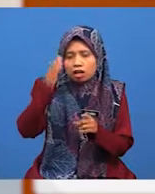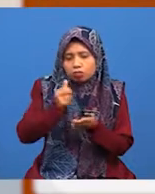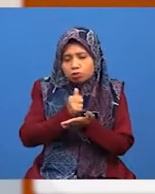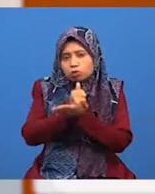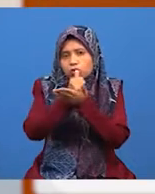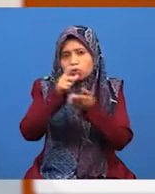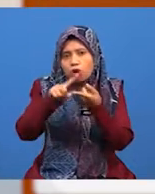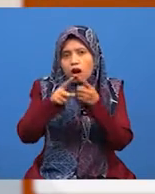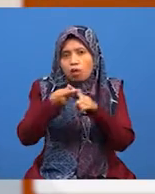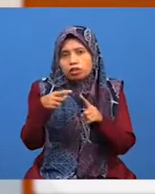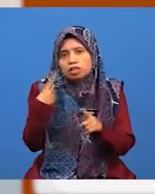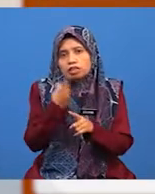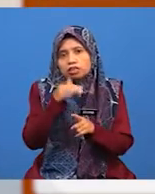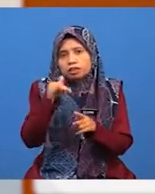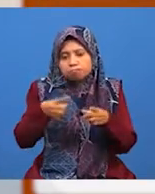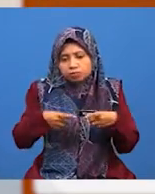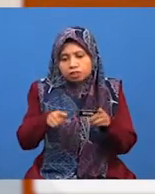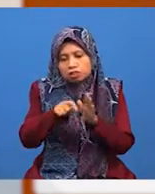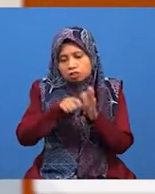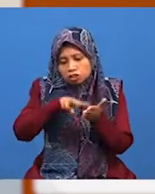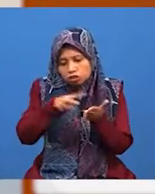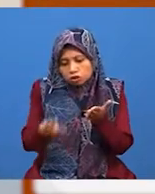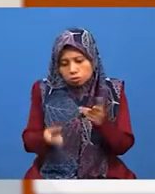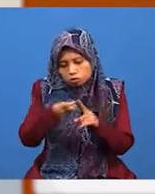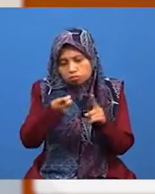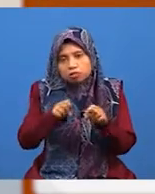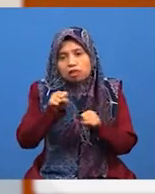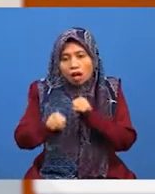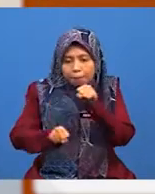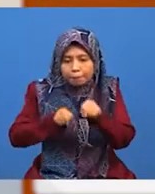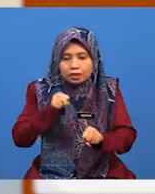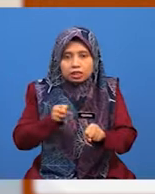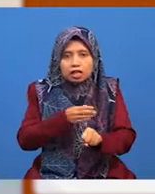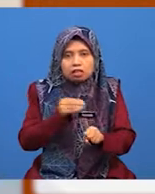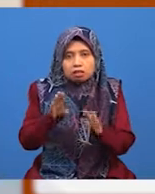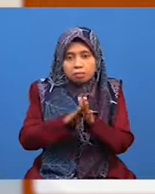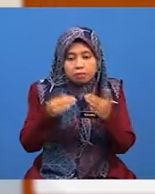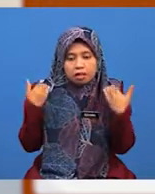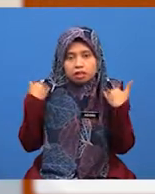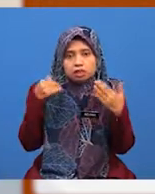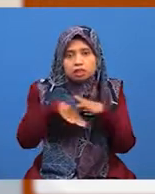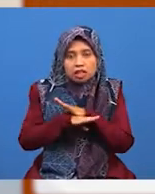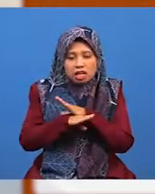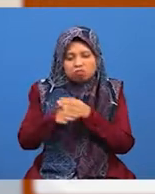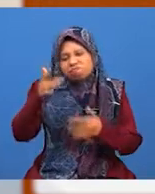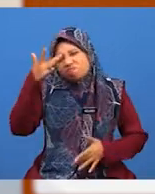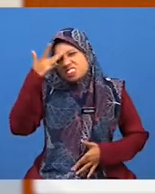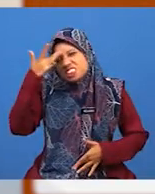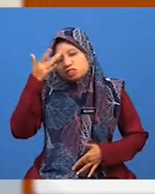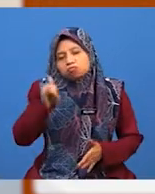membantu kawan kita yang sedang terjatuh dari basikal dan berada dalam keadaan kesakitan